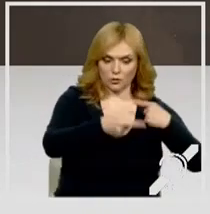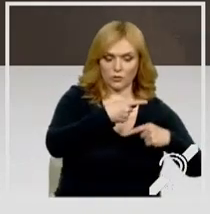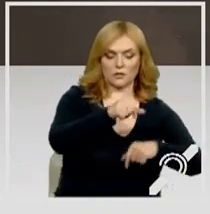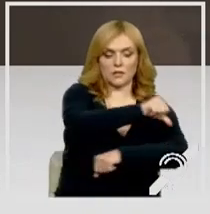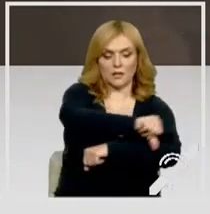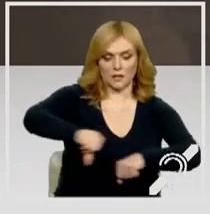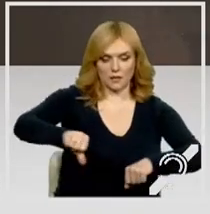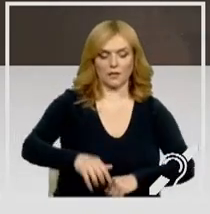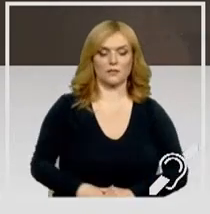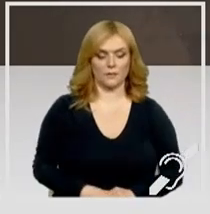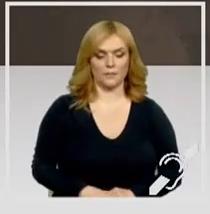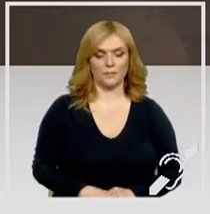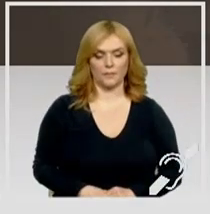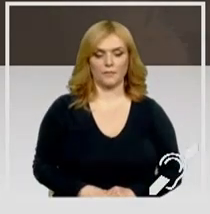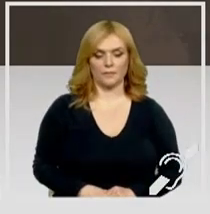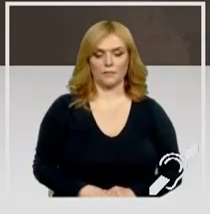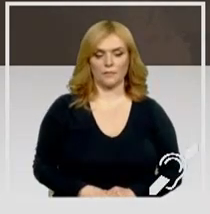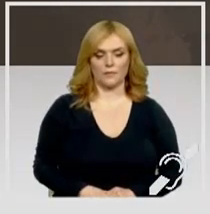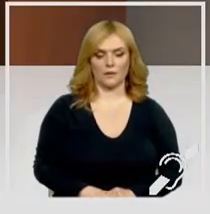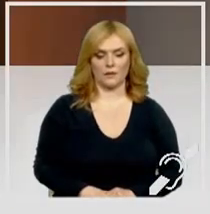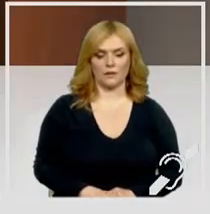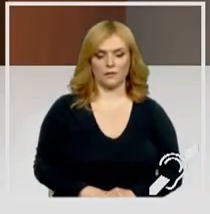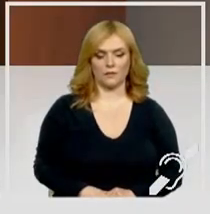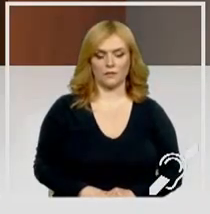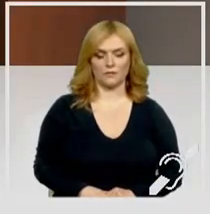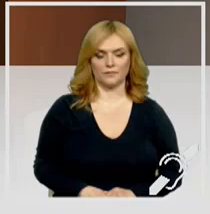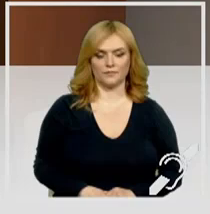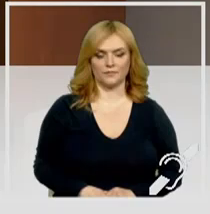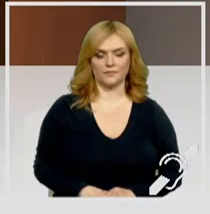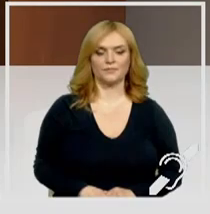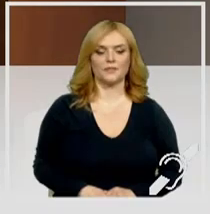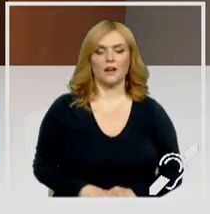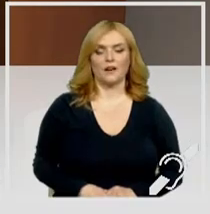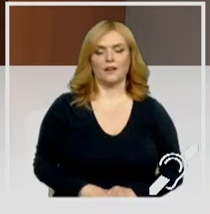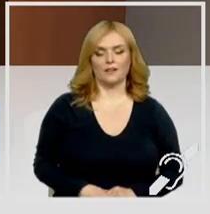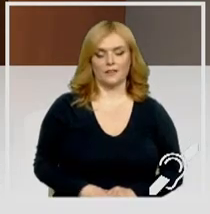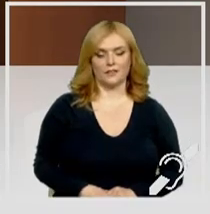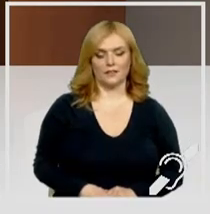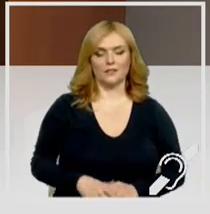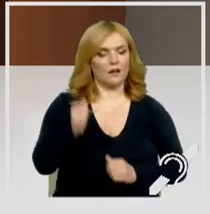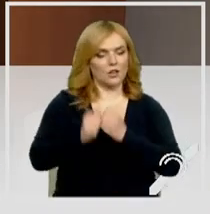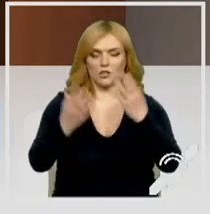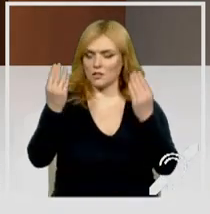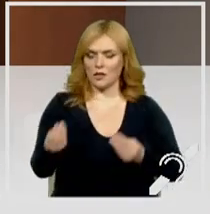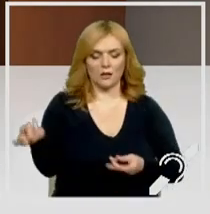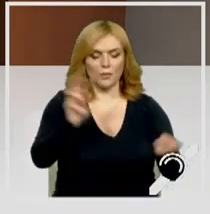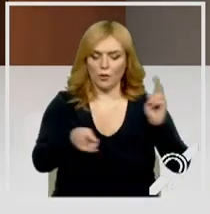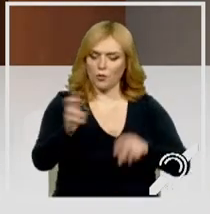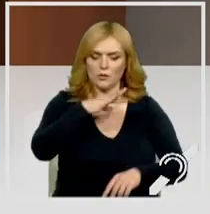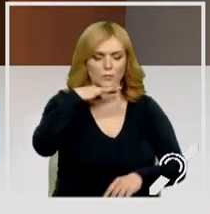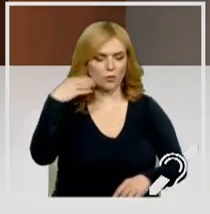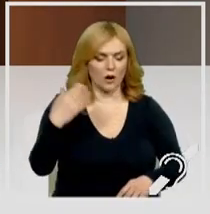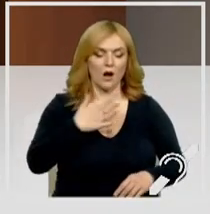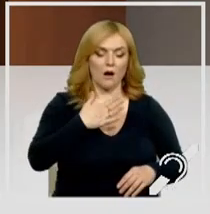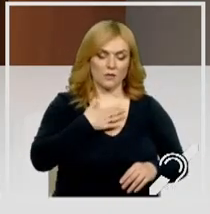grădiniță, dar e cu copii activă. Beneficiarii zilnic sunt foarte mulți, deci terapiile